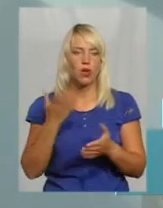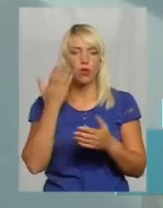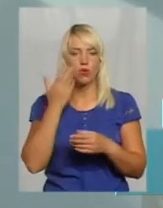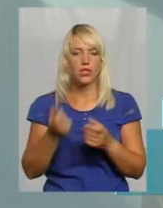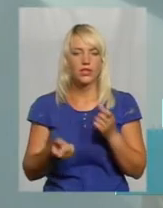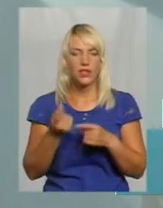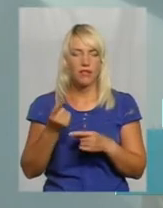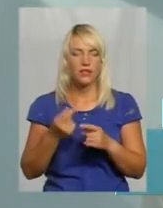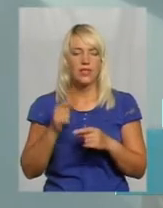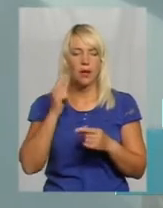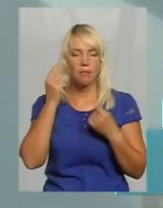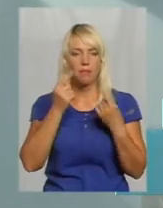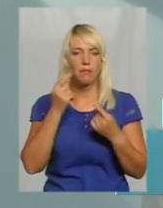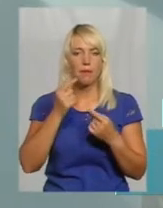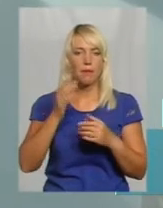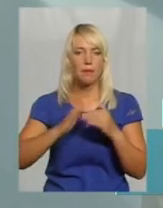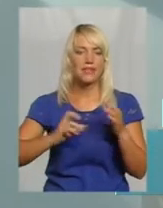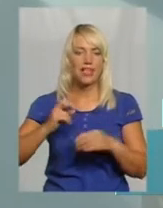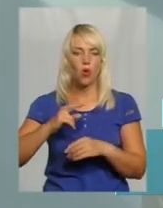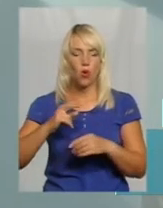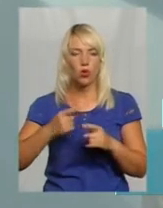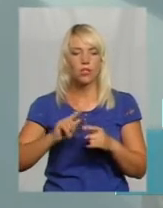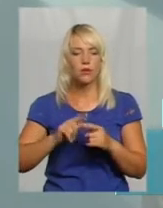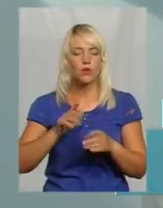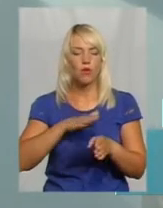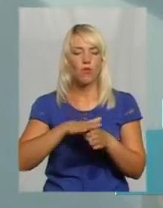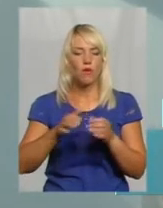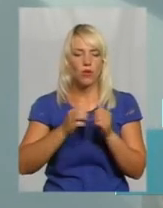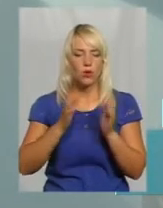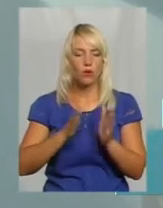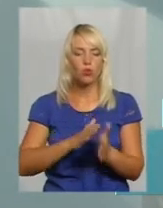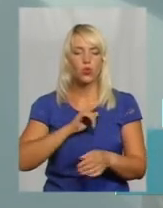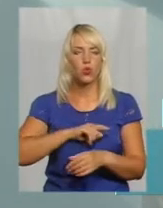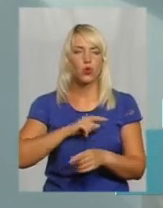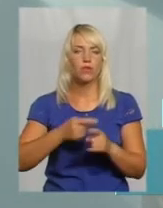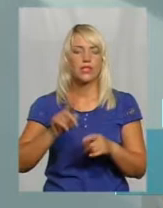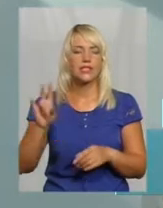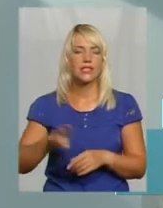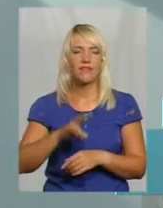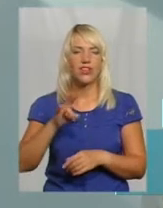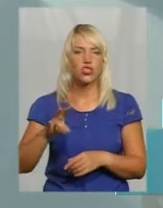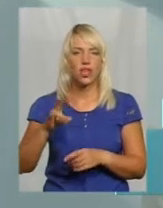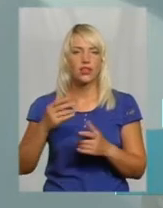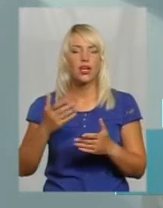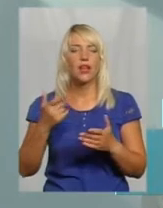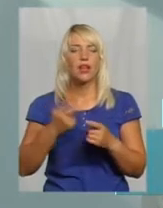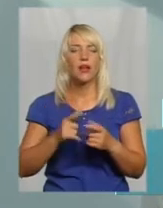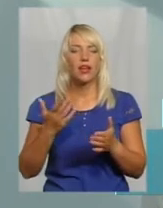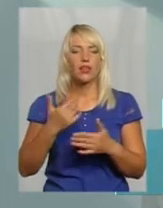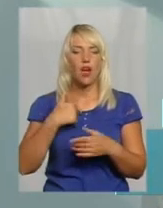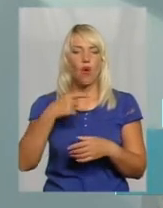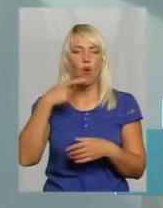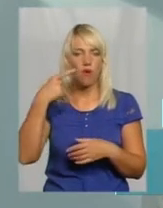з'явиться психолог, це буде майже повний комплекс. Духовний – це от священний, про якого я ще говорив, але це